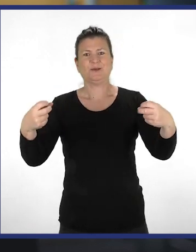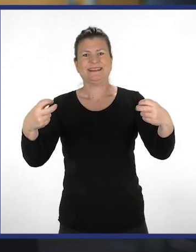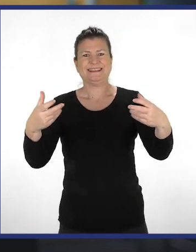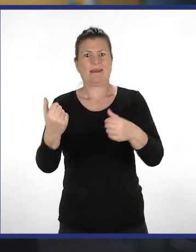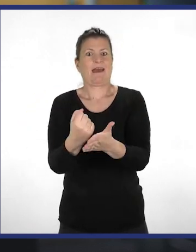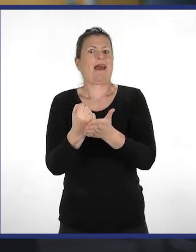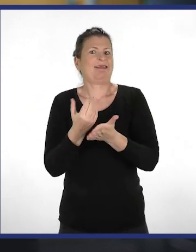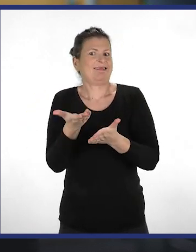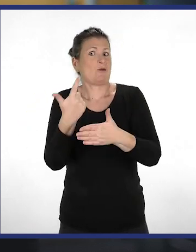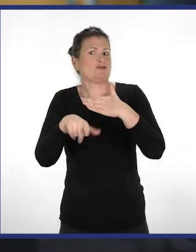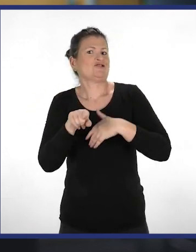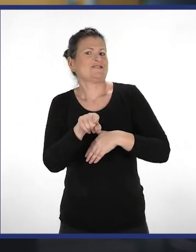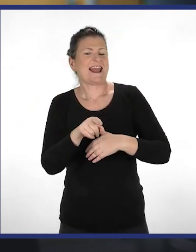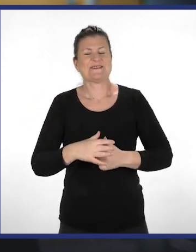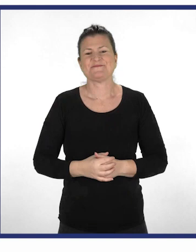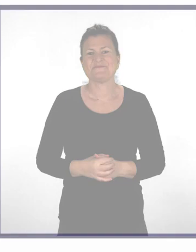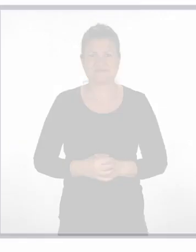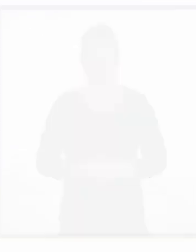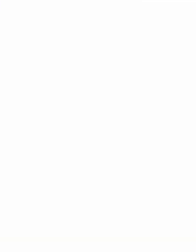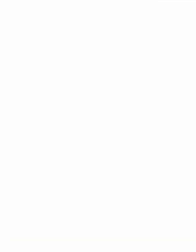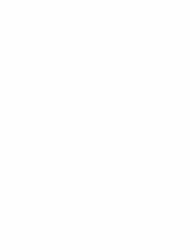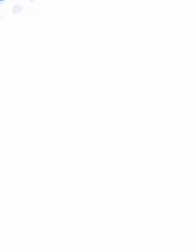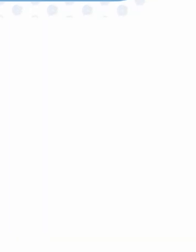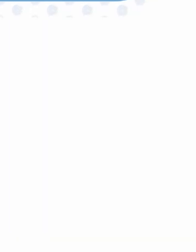les conversations téléphoniques grâce à un sous-titrage.